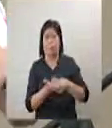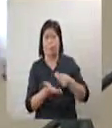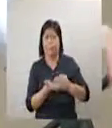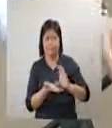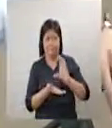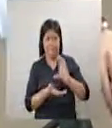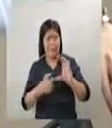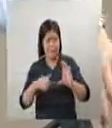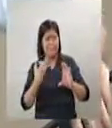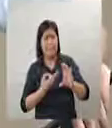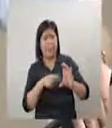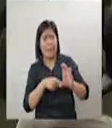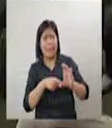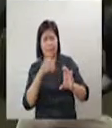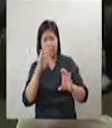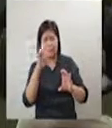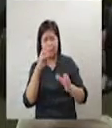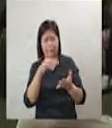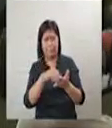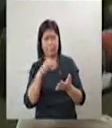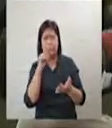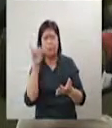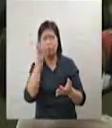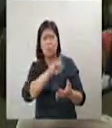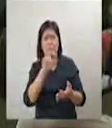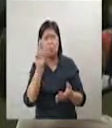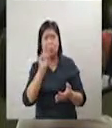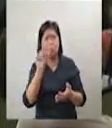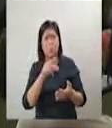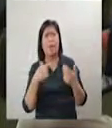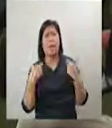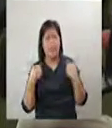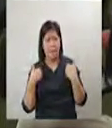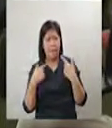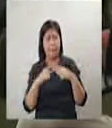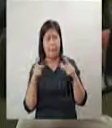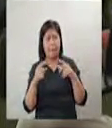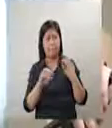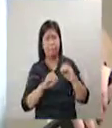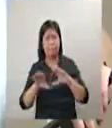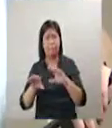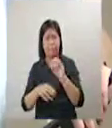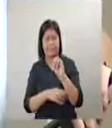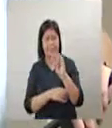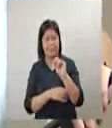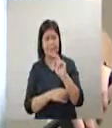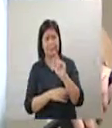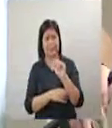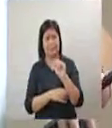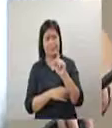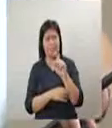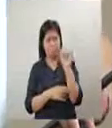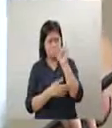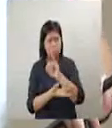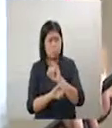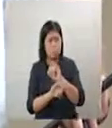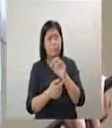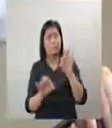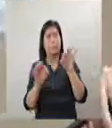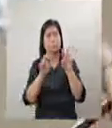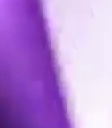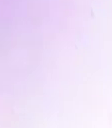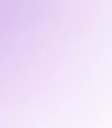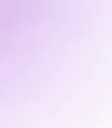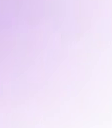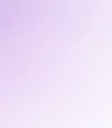rin po na proceeds yung sin taxes. Ang kailangan po, oversight, siguraduhin natin, action, hindi salita. Salamat po.